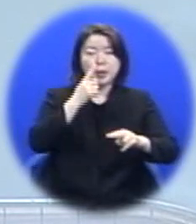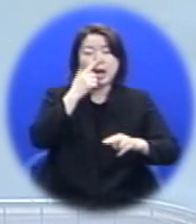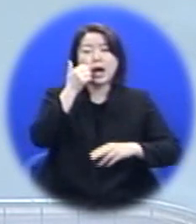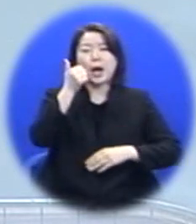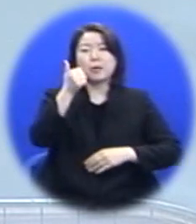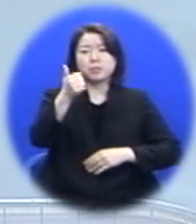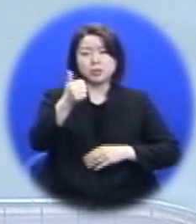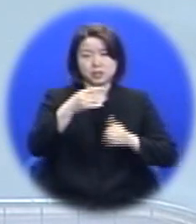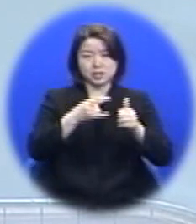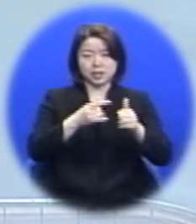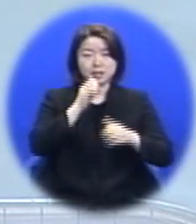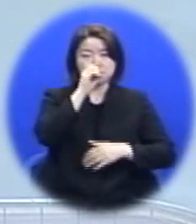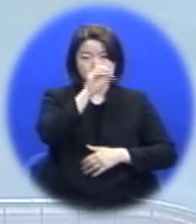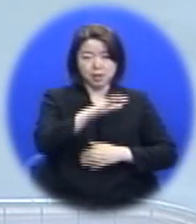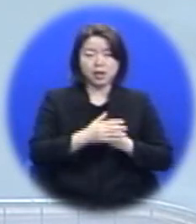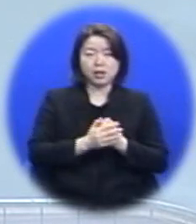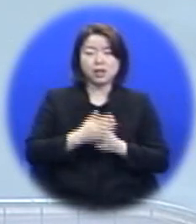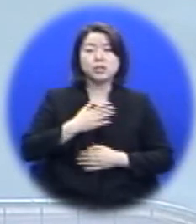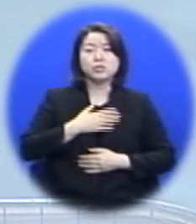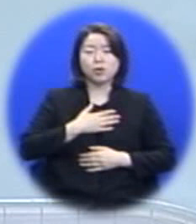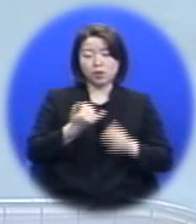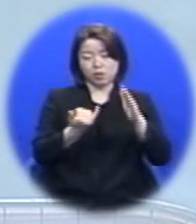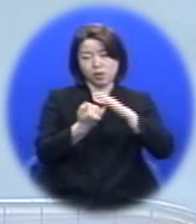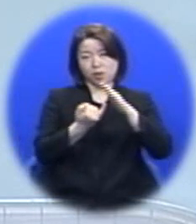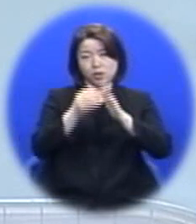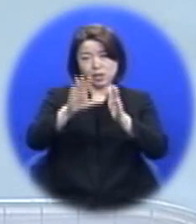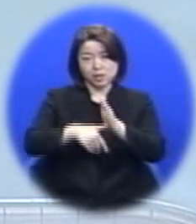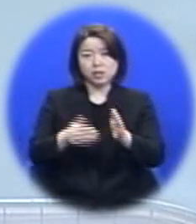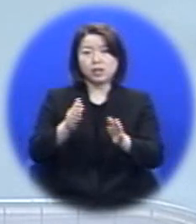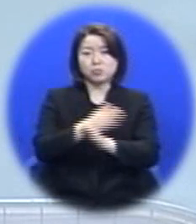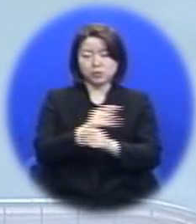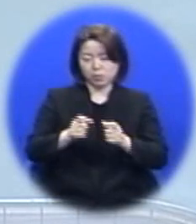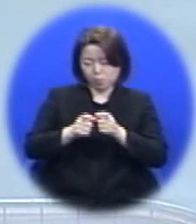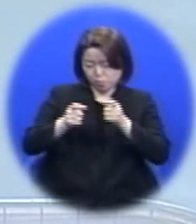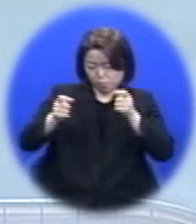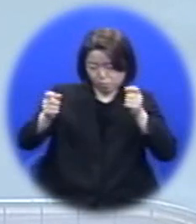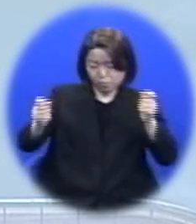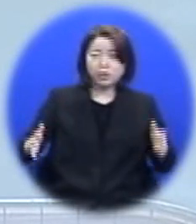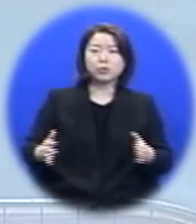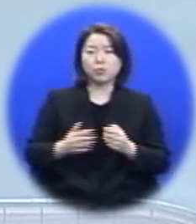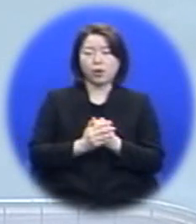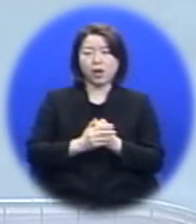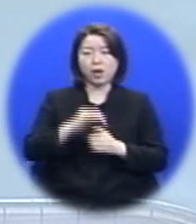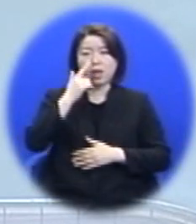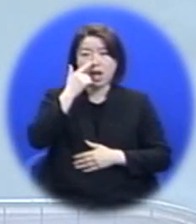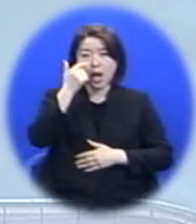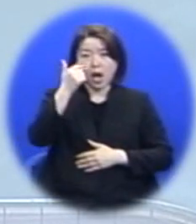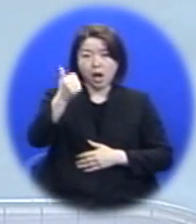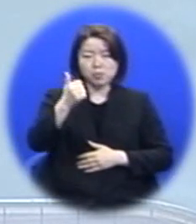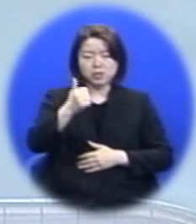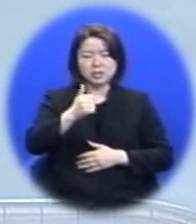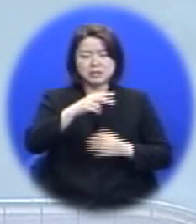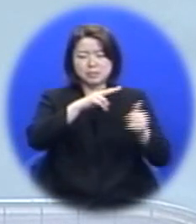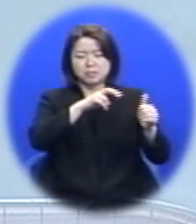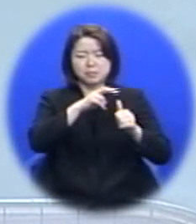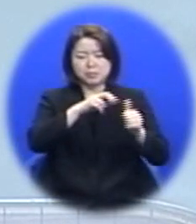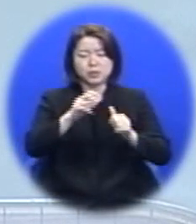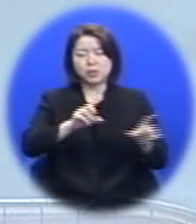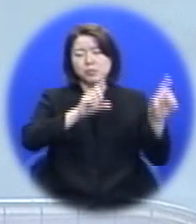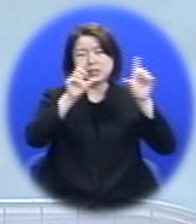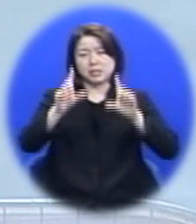말했어요. 아버지, 저 어려서부터 오랫동안 아버지 증오하며